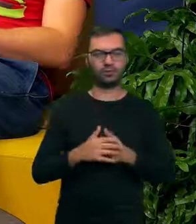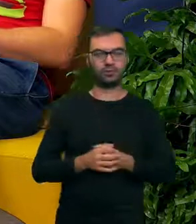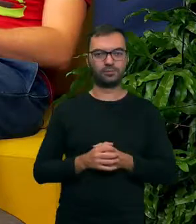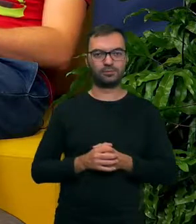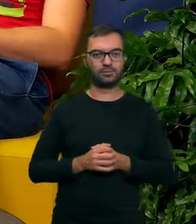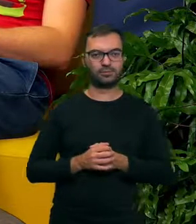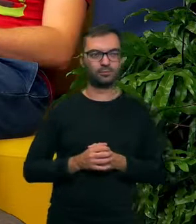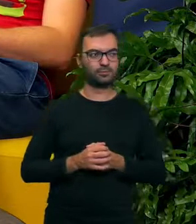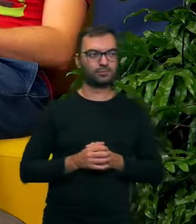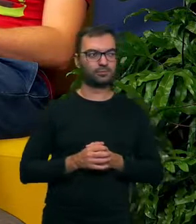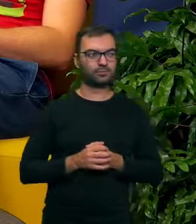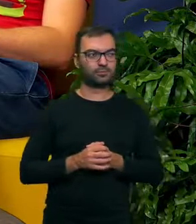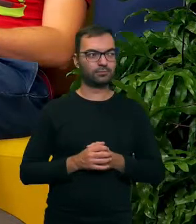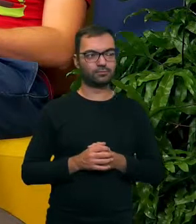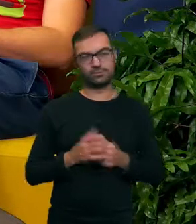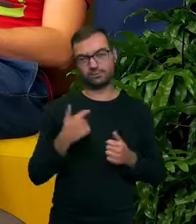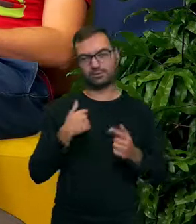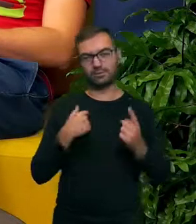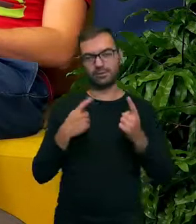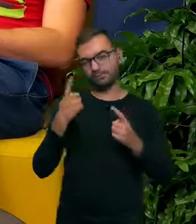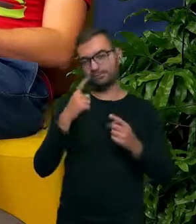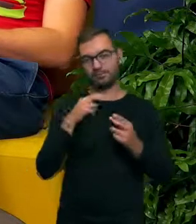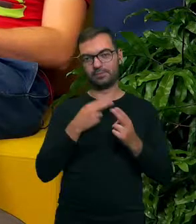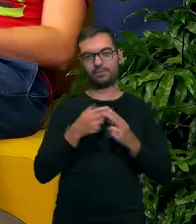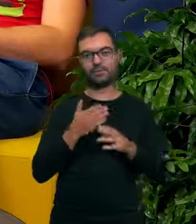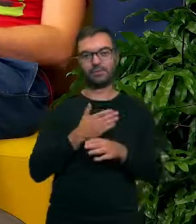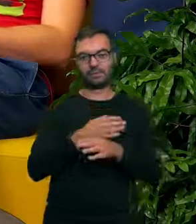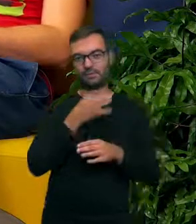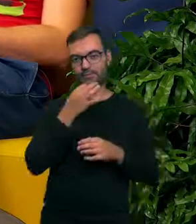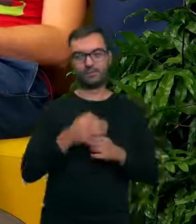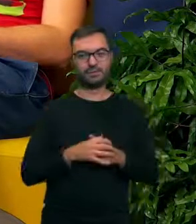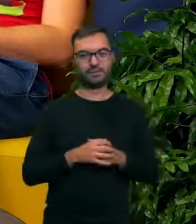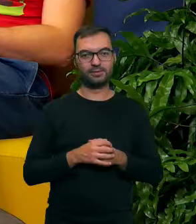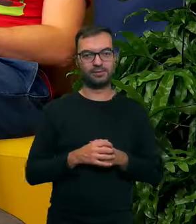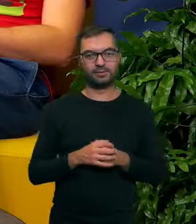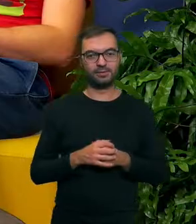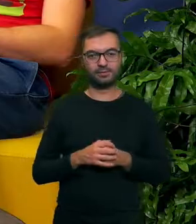poczuciem. Mhm. A tak więc odpowiadając na twoje jeszcze wcześniejsze pytania,